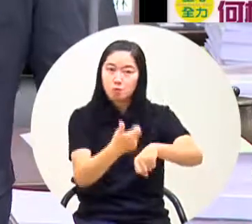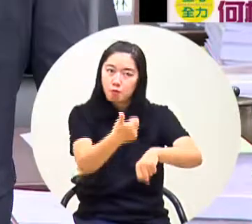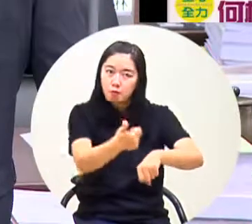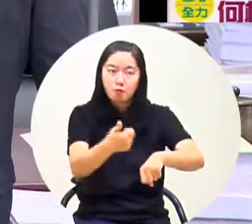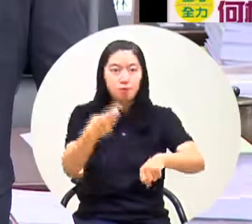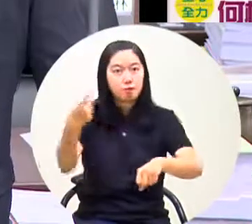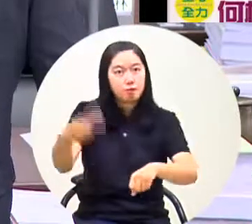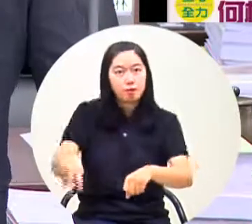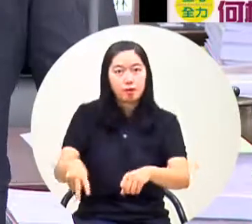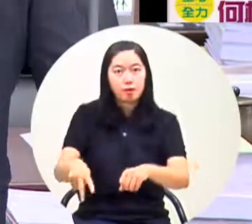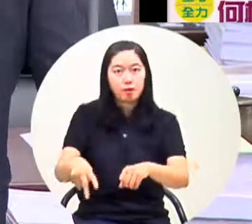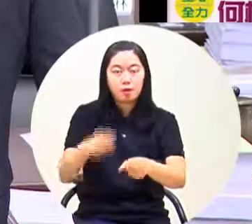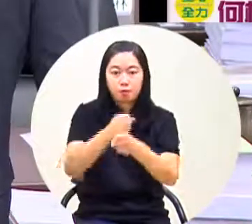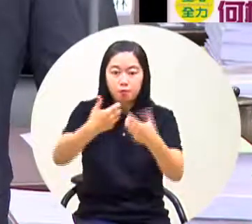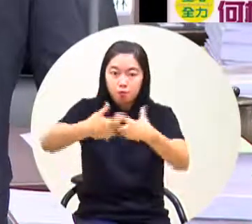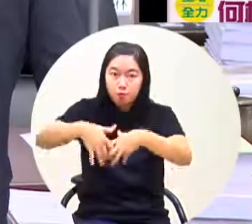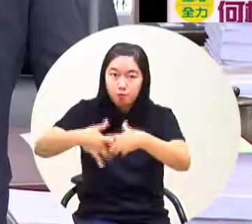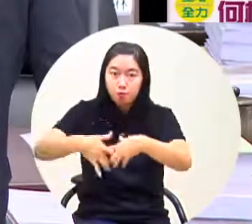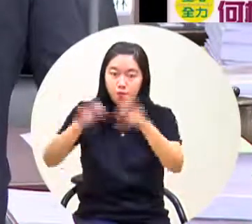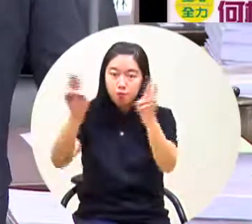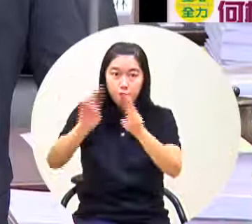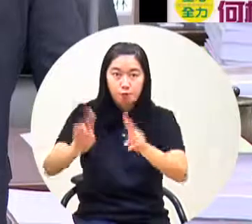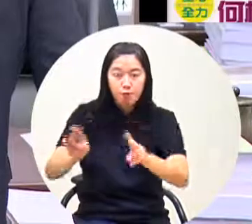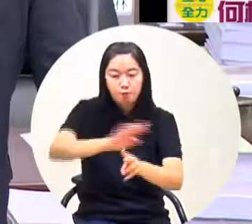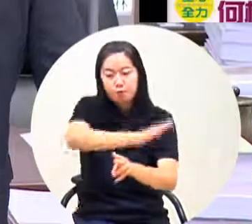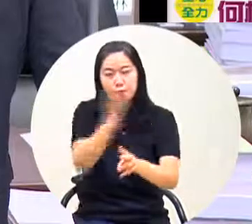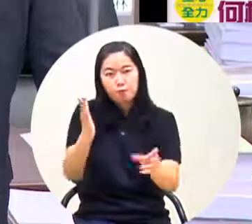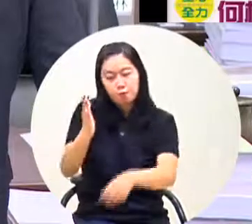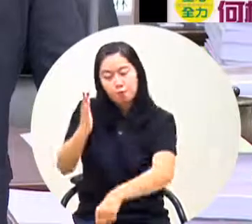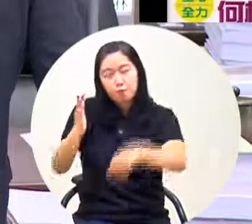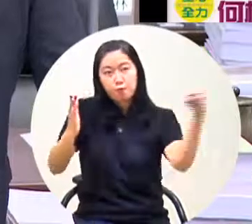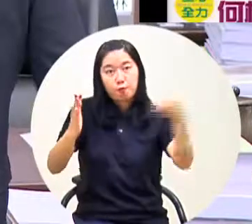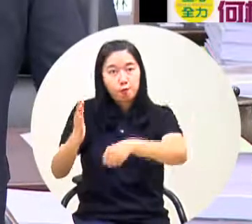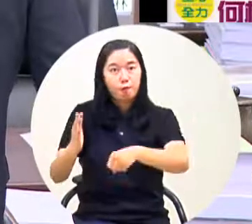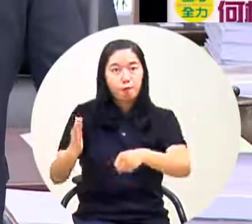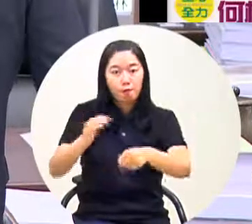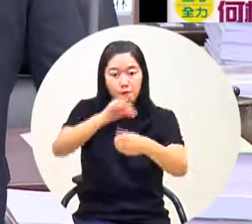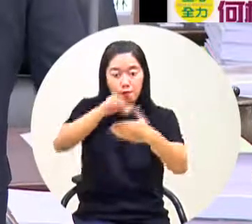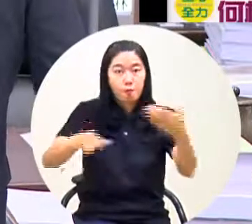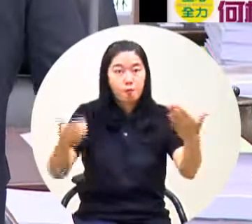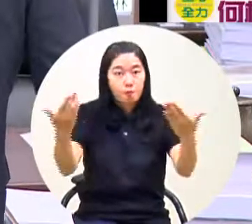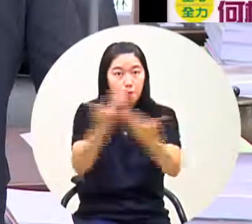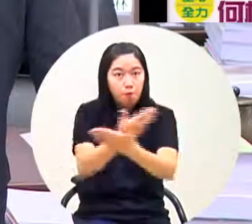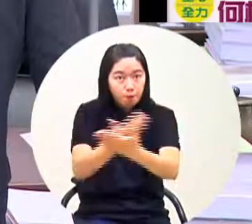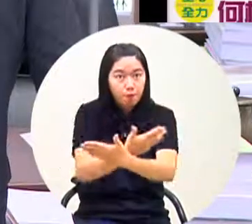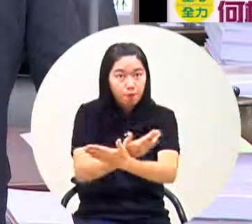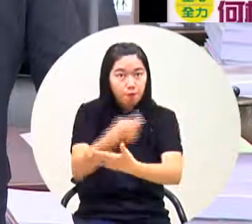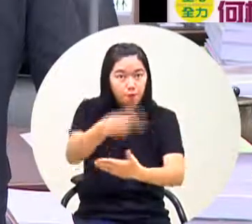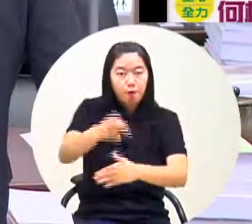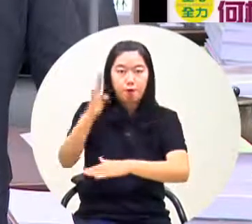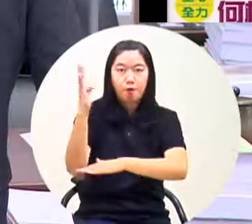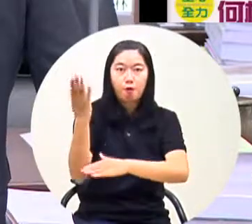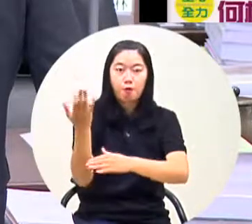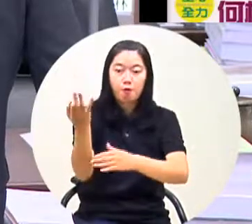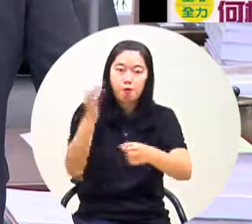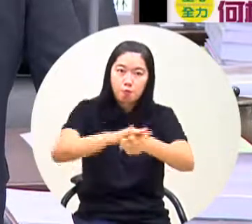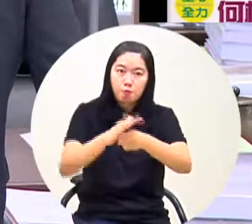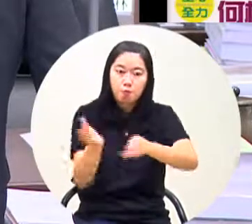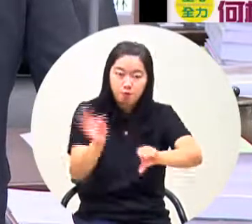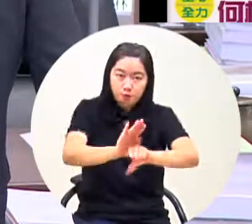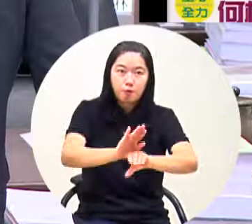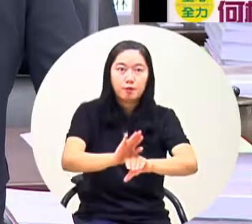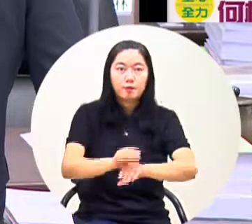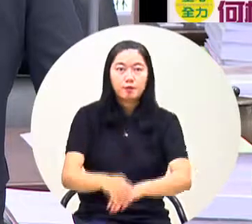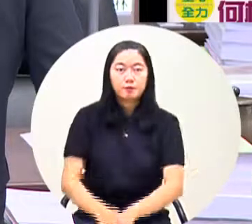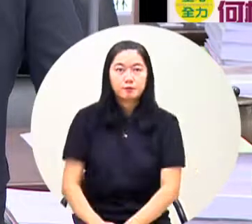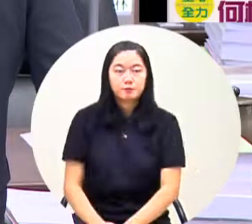来越完善，电池交换也越来越方便以外，其实就是政府的一个加码的补助。那其实就这个部分，其